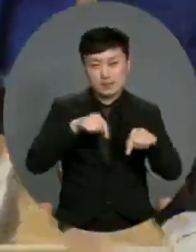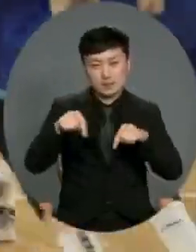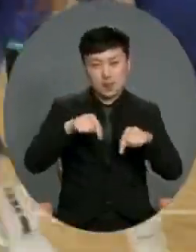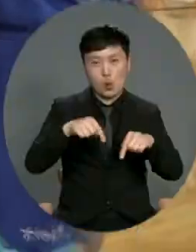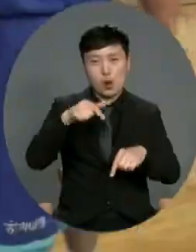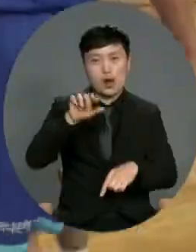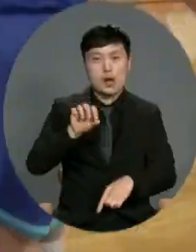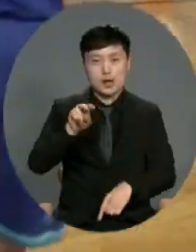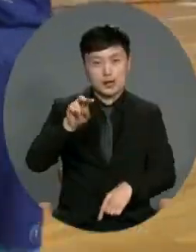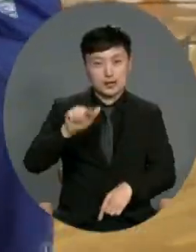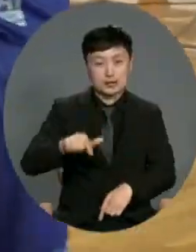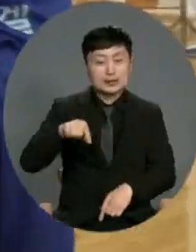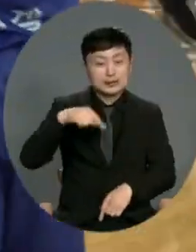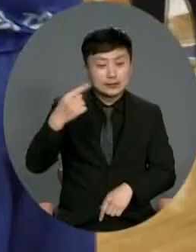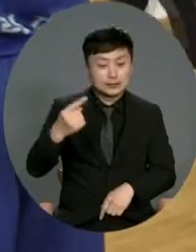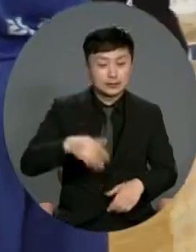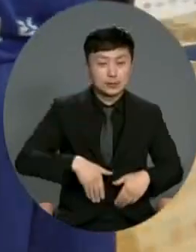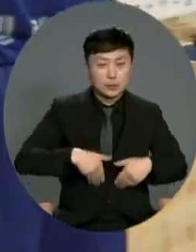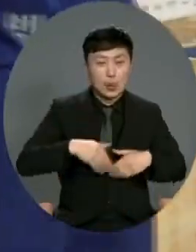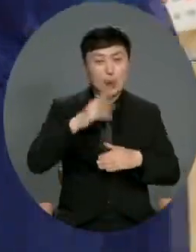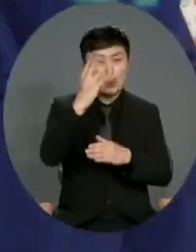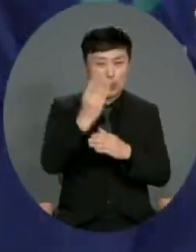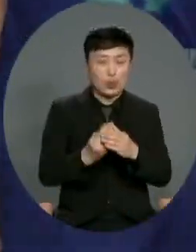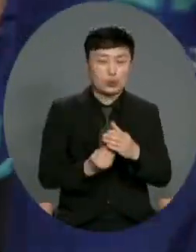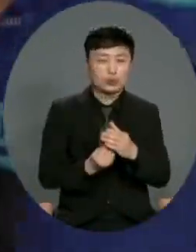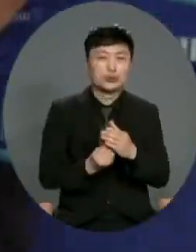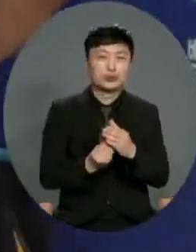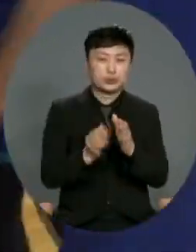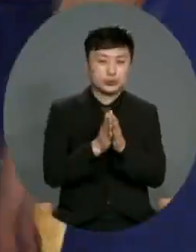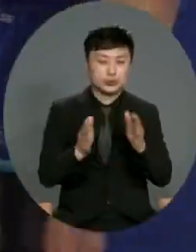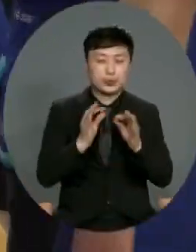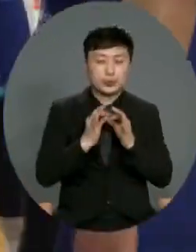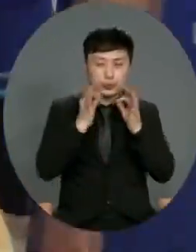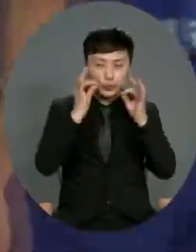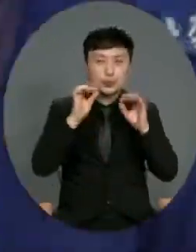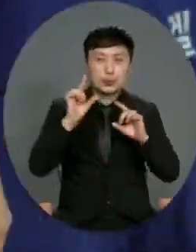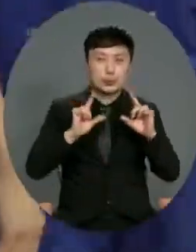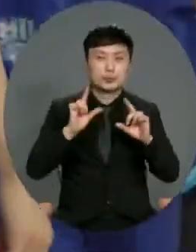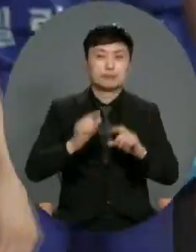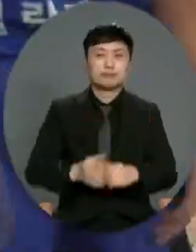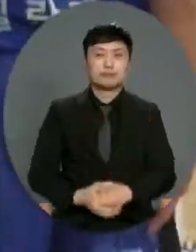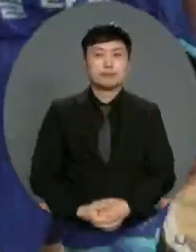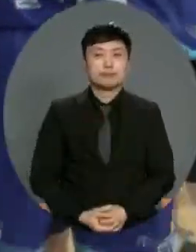다음 시즌 봄농구를 향한 도전을 시작합니다. MBC 뉴스 서건입니다.